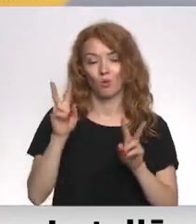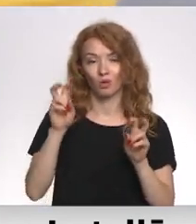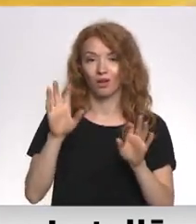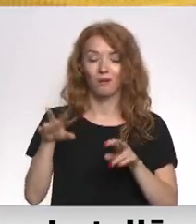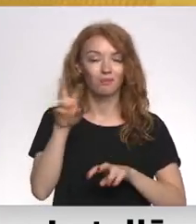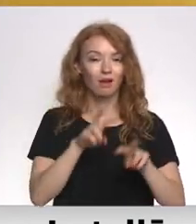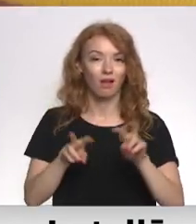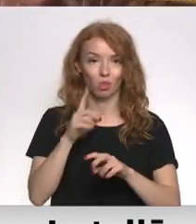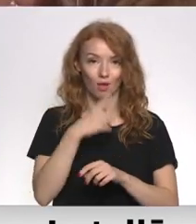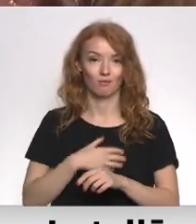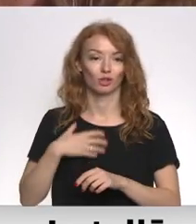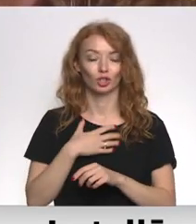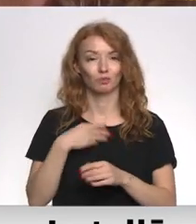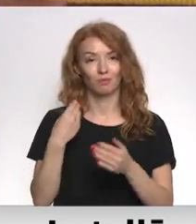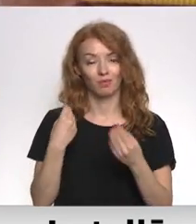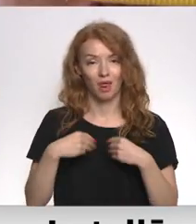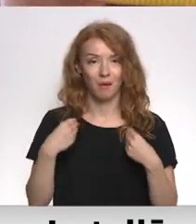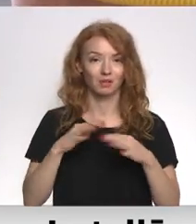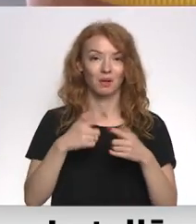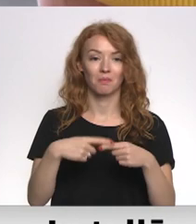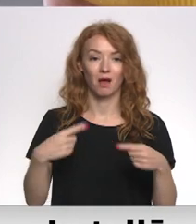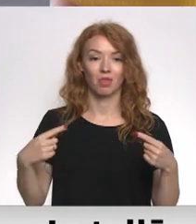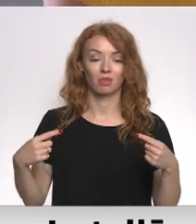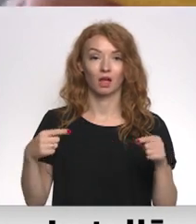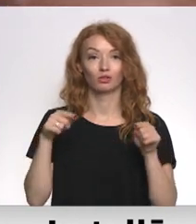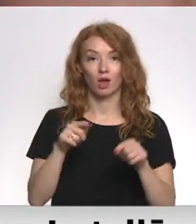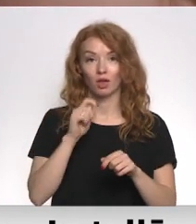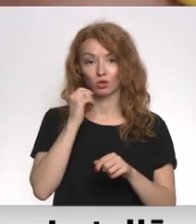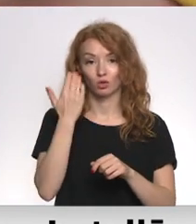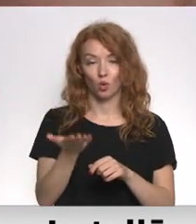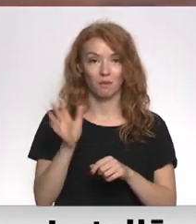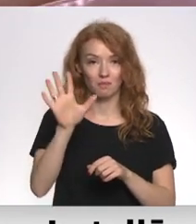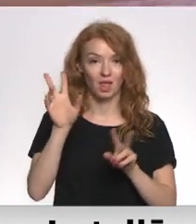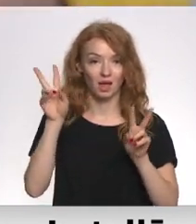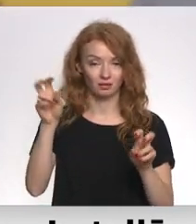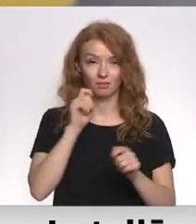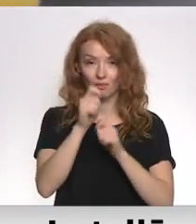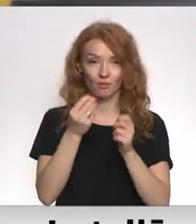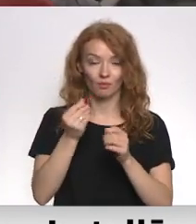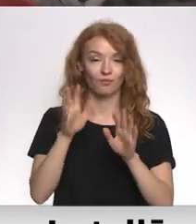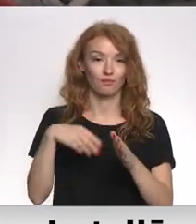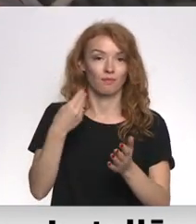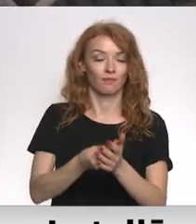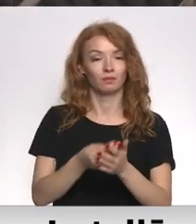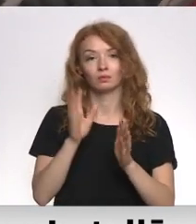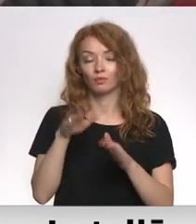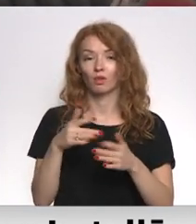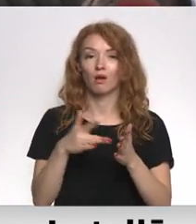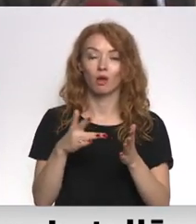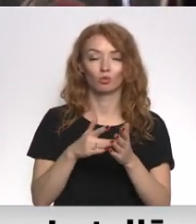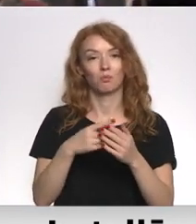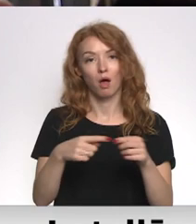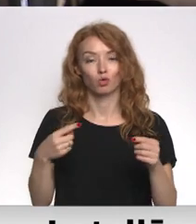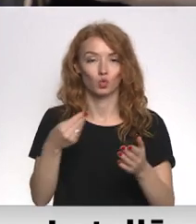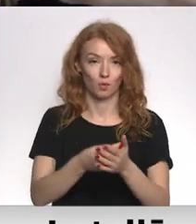atrastu nepieciešamās drēbes vai mantas. Maratonā ziedoto naudu ģimenes varēs izmantot, lai sagādātu kādu tieši savam